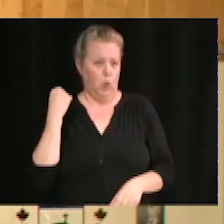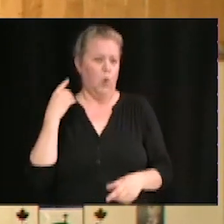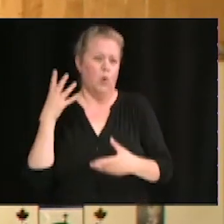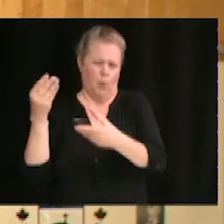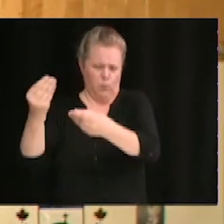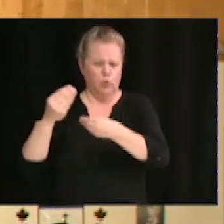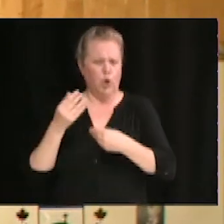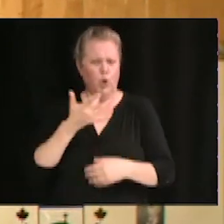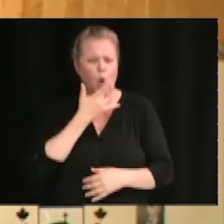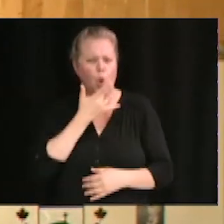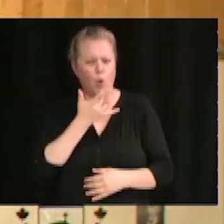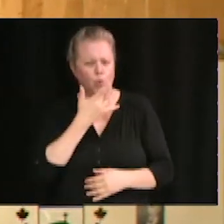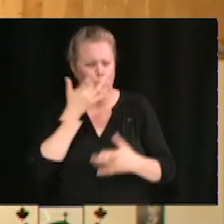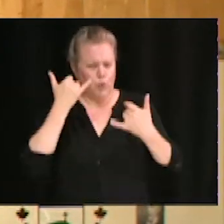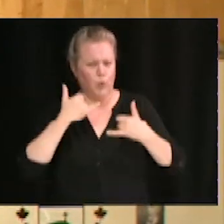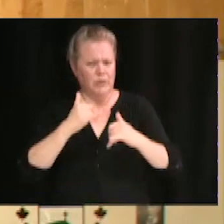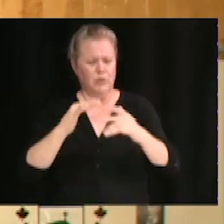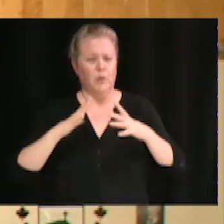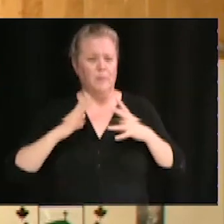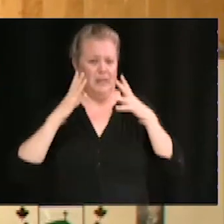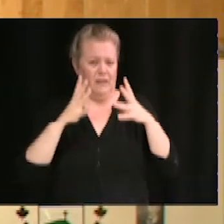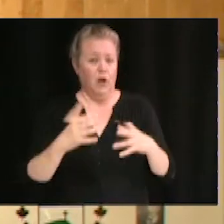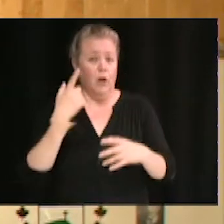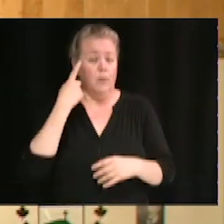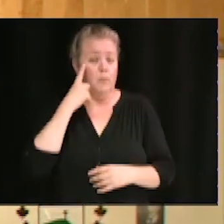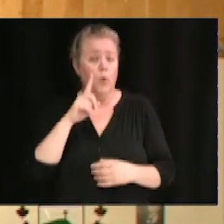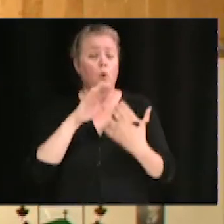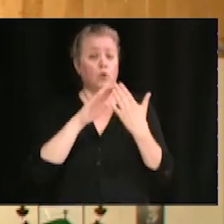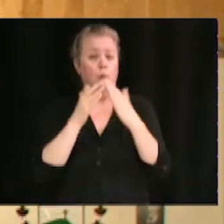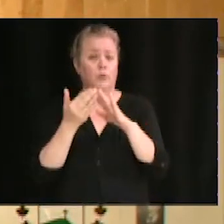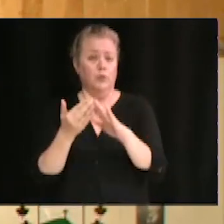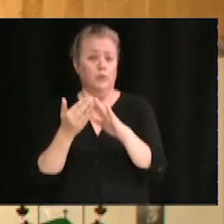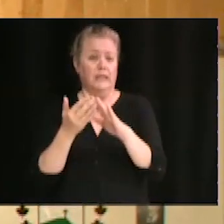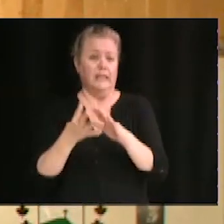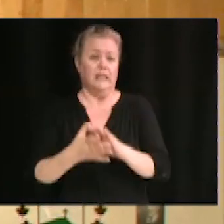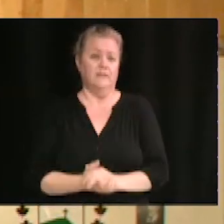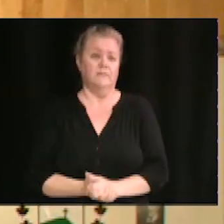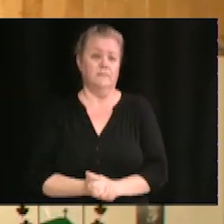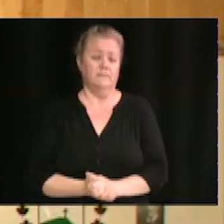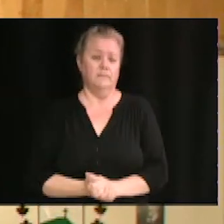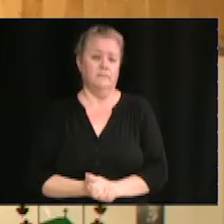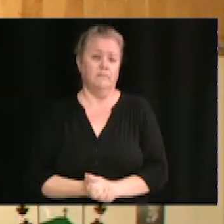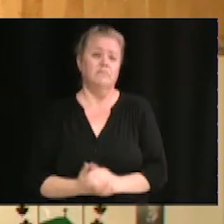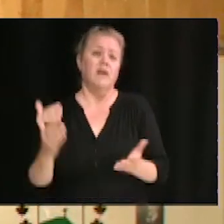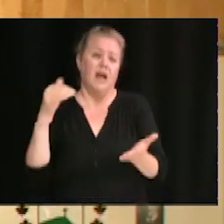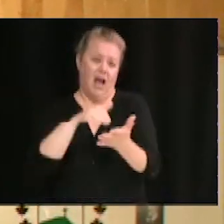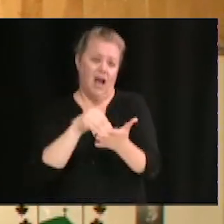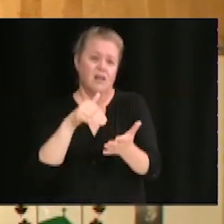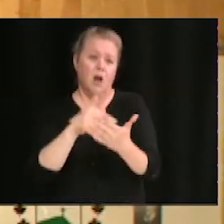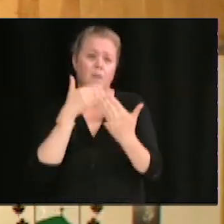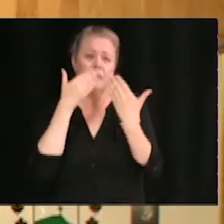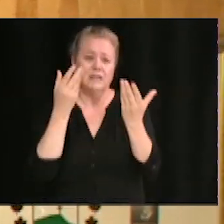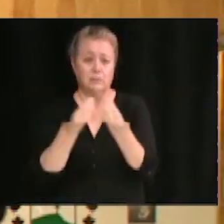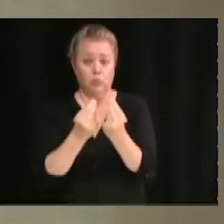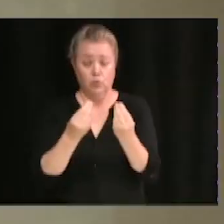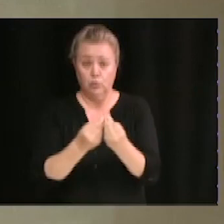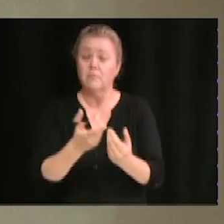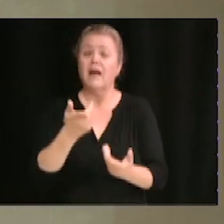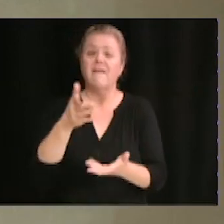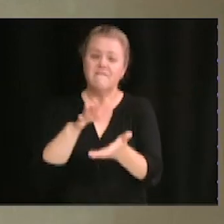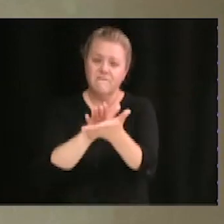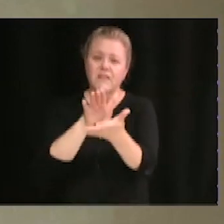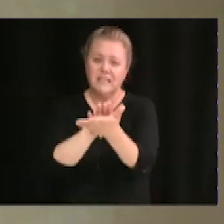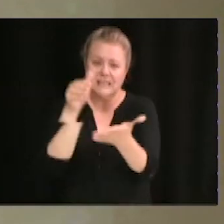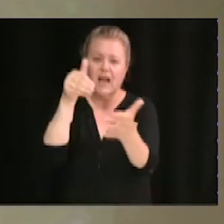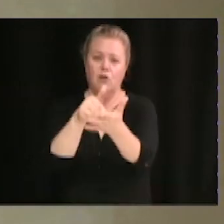continuer de faire du bénévolat au sein de la communauté. Et puis, encore une fois, merci beaucoup. On vous félicite